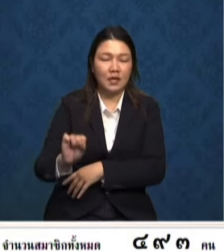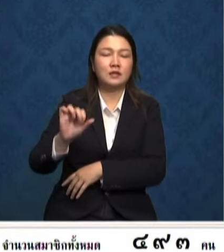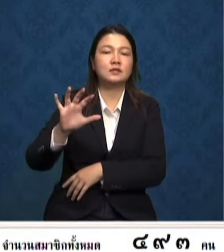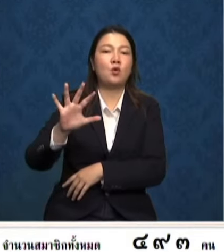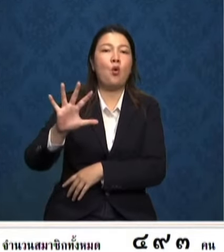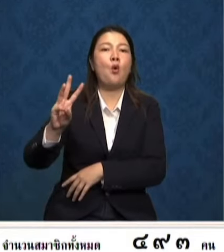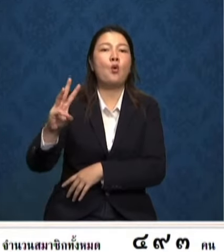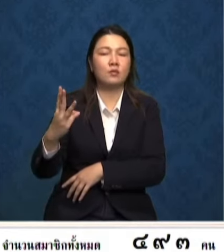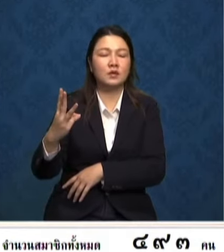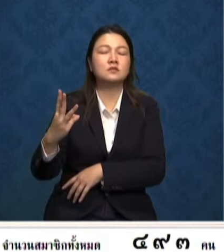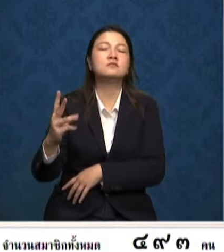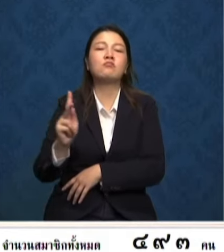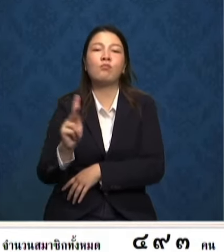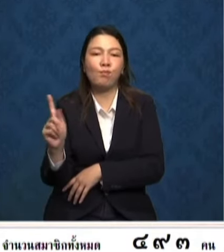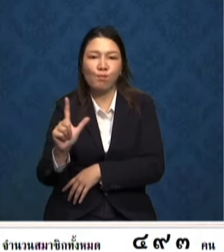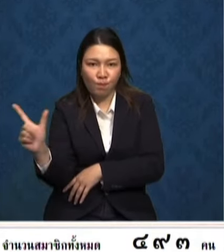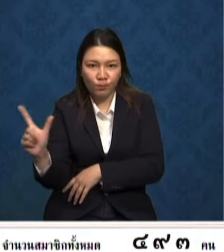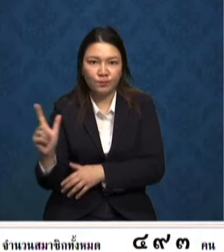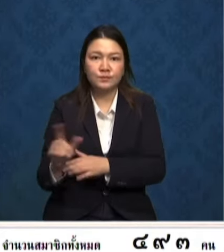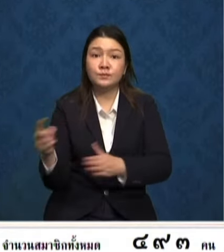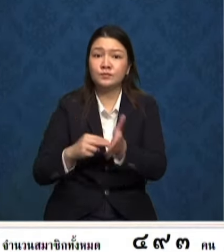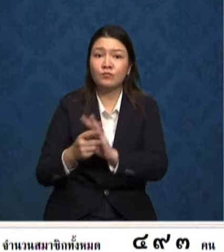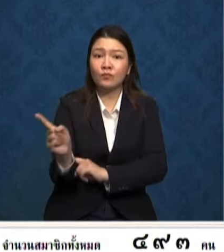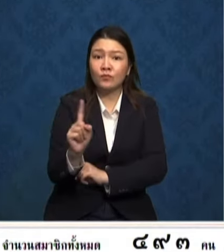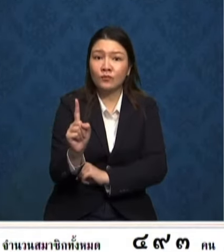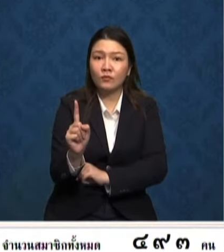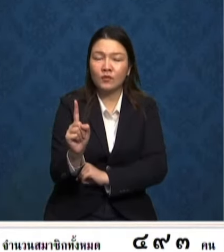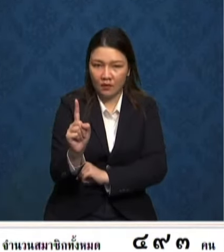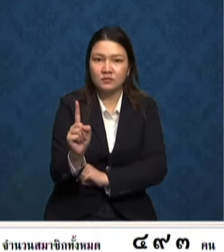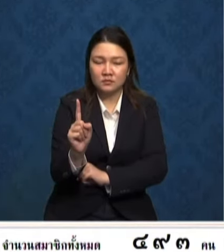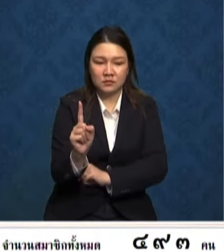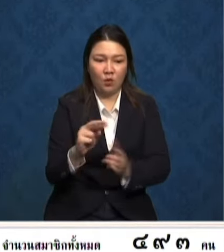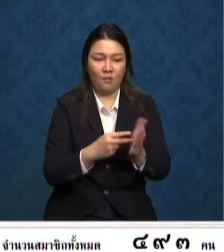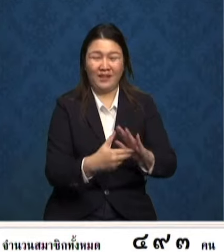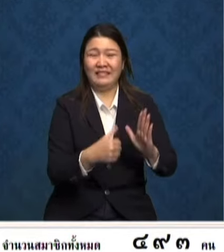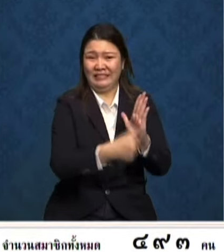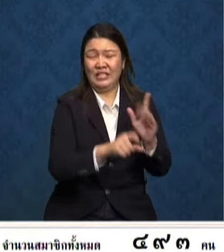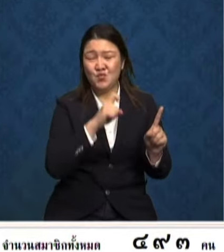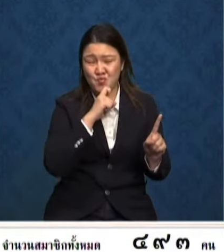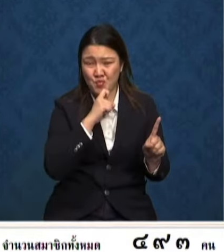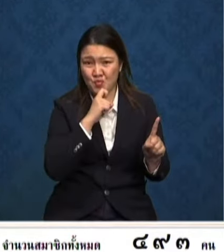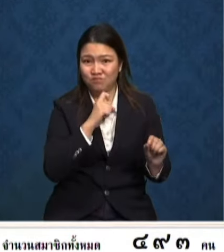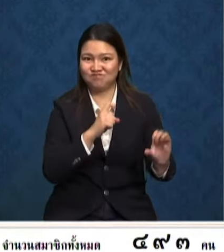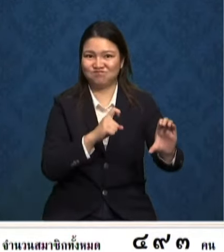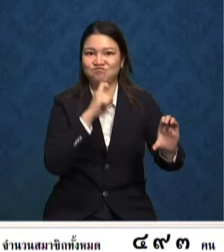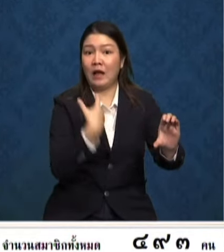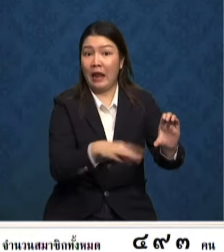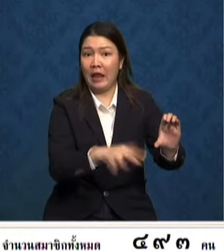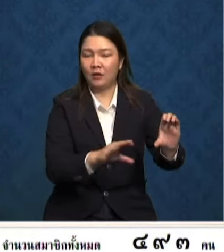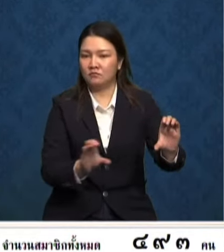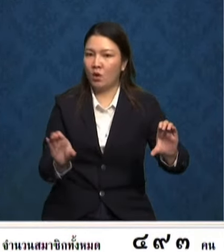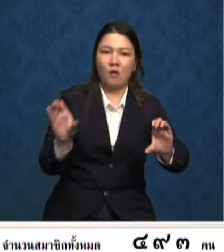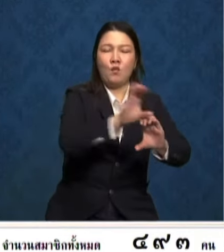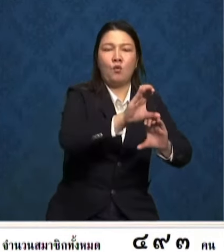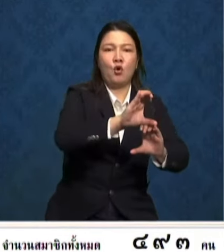865,000 ล้านบาทนั่นเท่ากับว่ายอดคงค้างหนี้สาธารณะจะทะลุ12